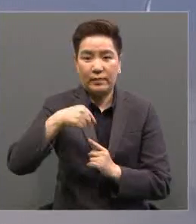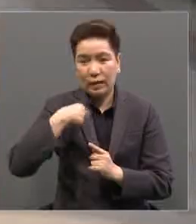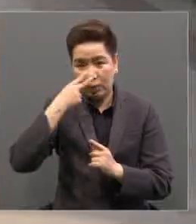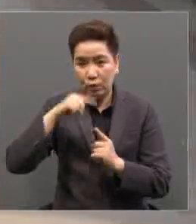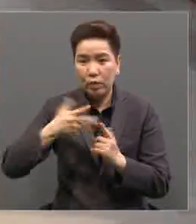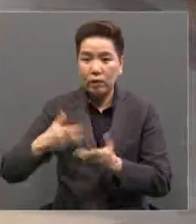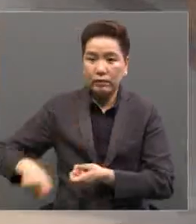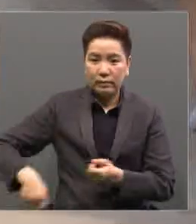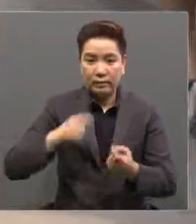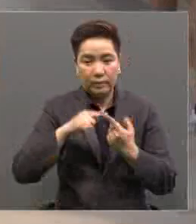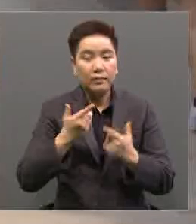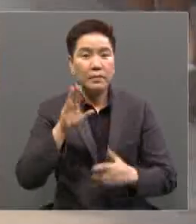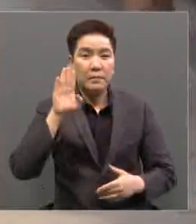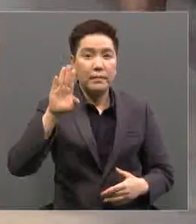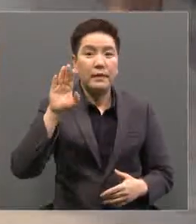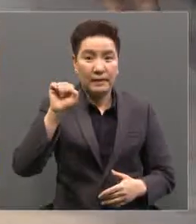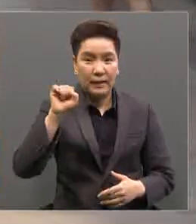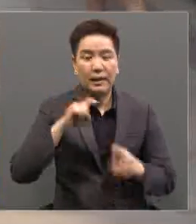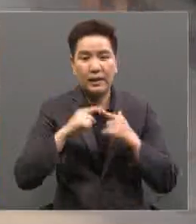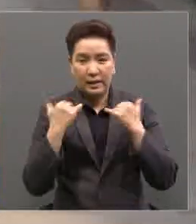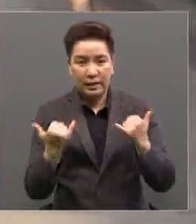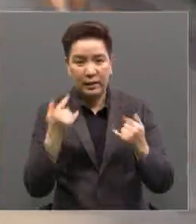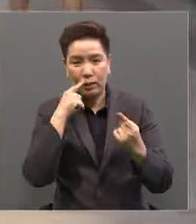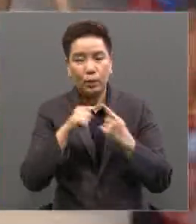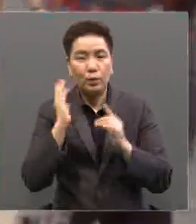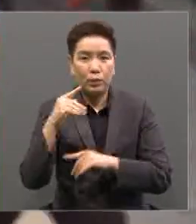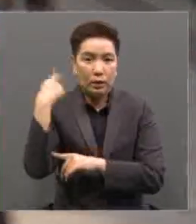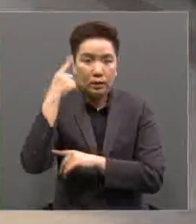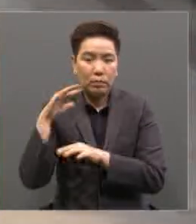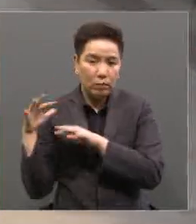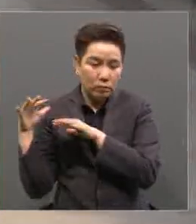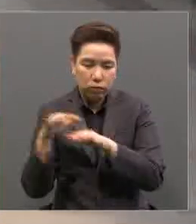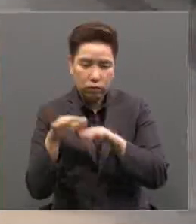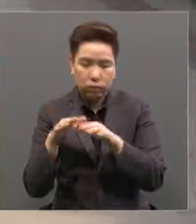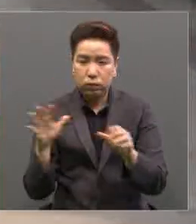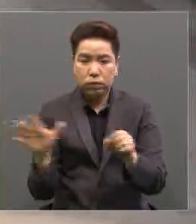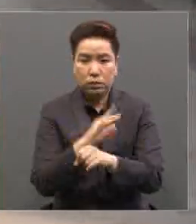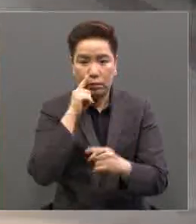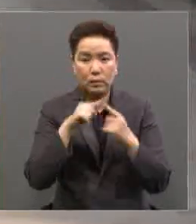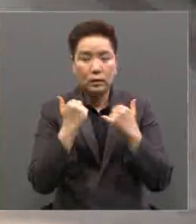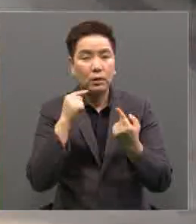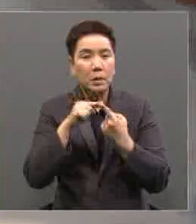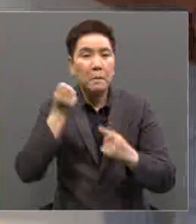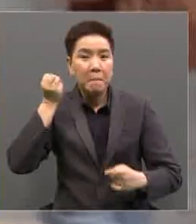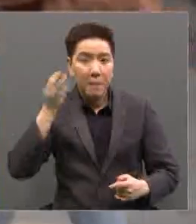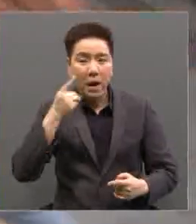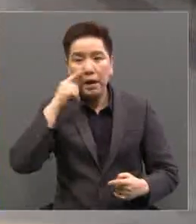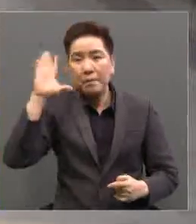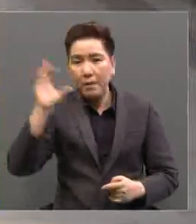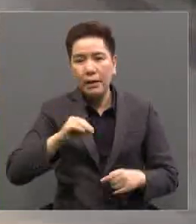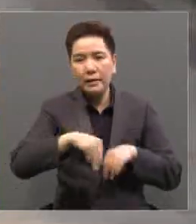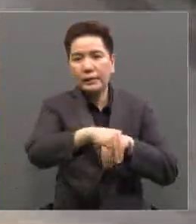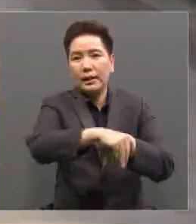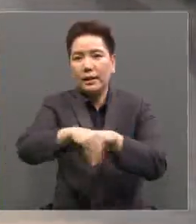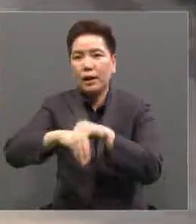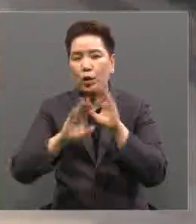ากาศประเพณีสงกรานต์ที่ชายหาดบางแสนกันนะครับซึ่งตอนนี้นักท่องเที่ยวนะครับหลั่งไหลเข้ามากันอย่างต่อเนื่องโดยส่วนใหญ่นะครับก็มาจากจังหวัดใกล้เคียง